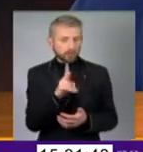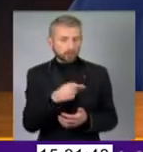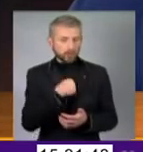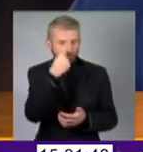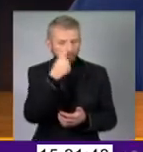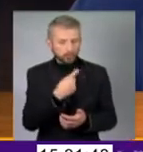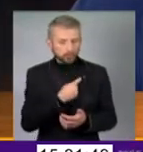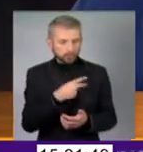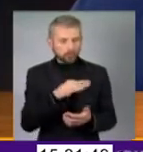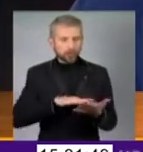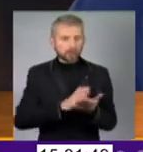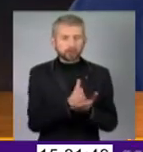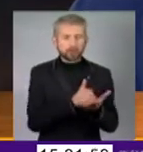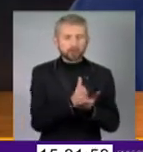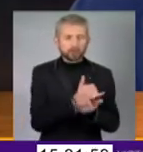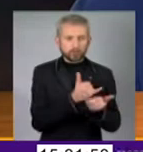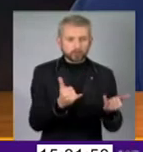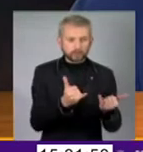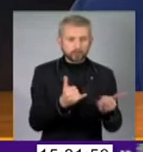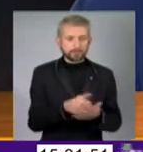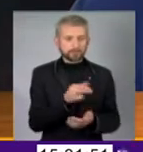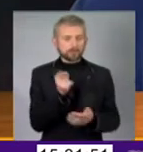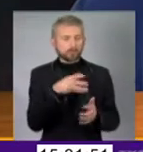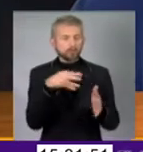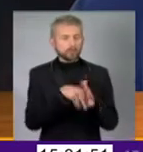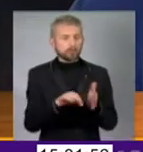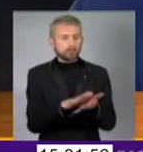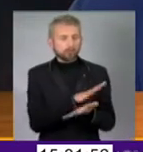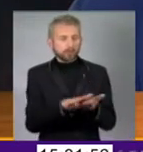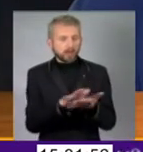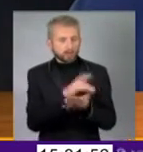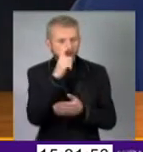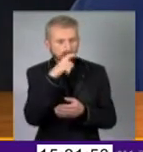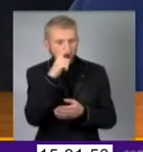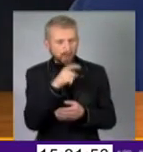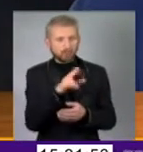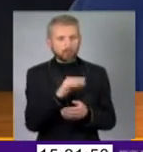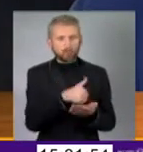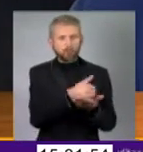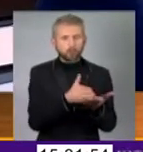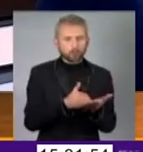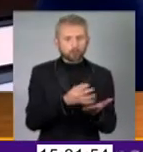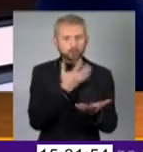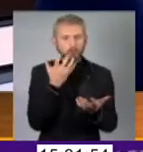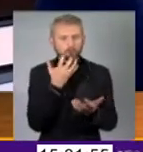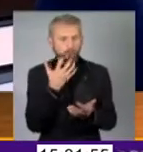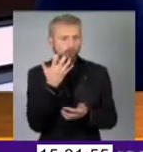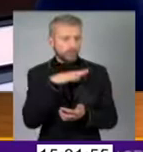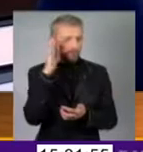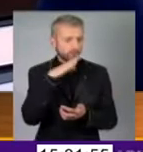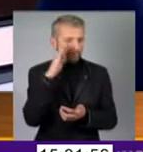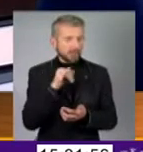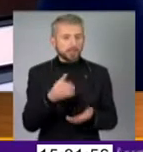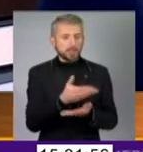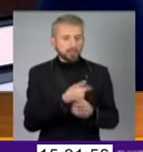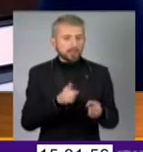сигналізують по якості послуги тої чи іншої, в тому числі по прибиранню сміття, по послузі, по теплу, по гарячій воді. І ми